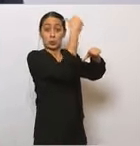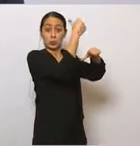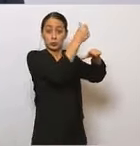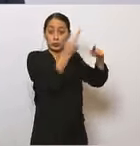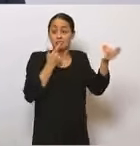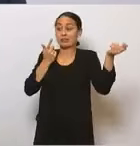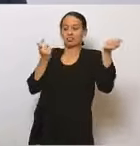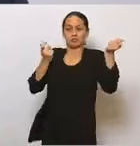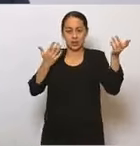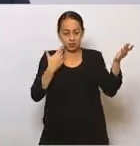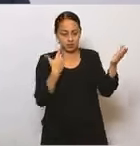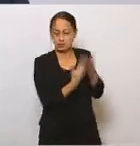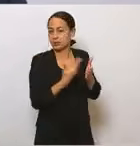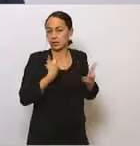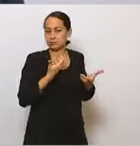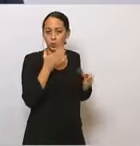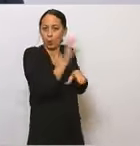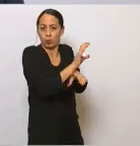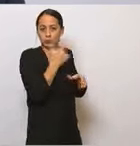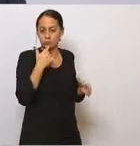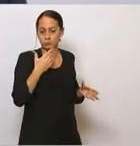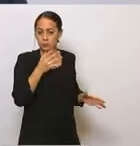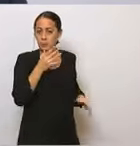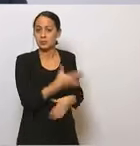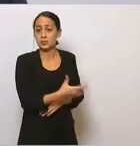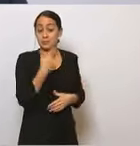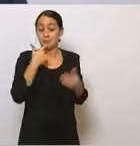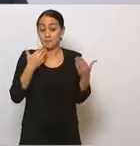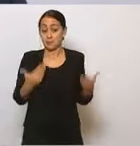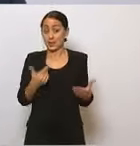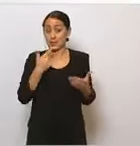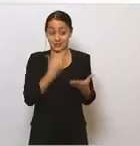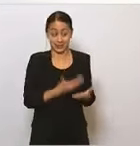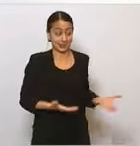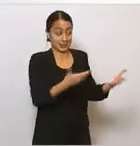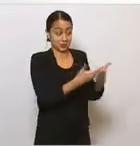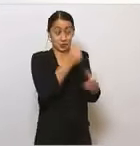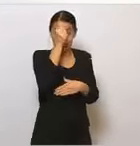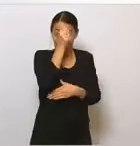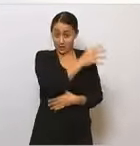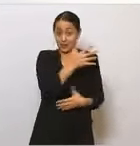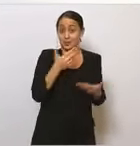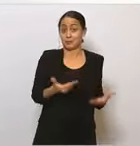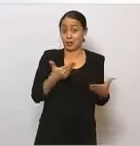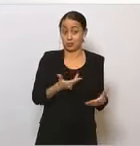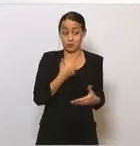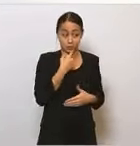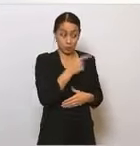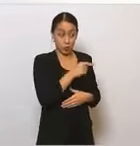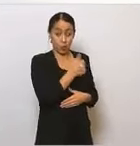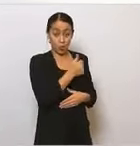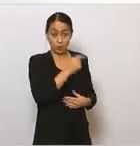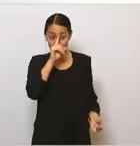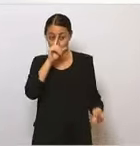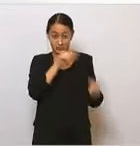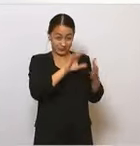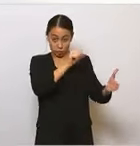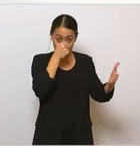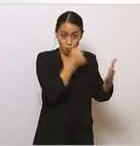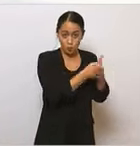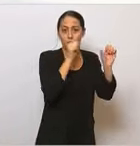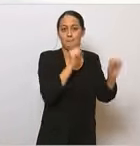l'heure, est-ce que on va dire, le microclimat ou la situation politique actuelle américaine va permettre aux Américains d'aller au bout de ce qu'ils veulent faire ? C'est